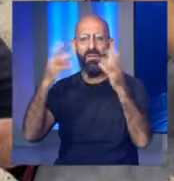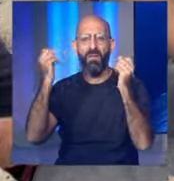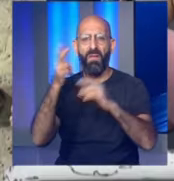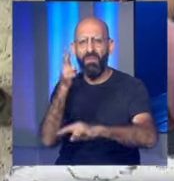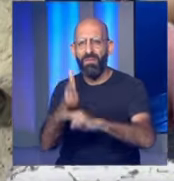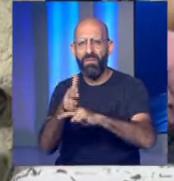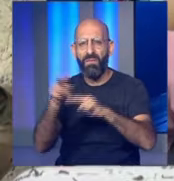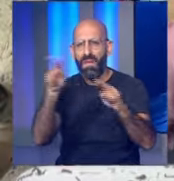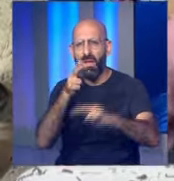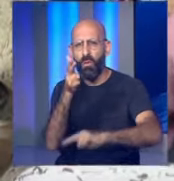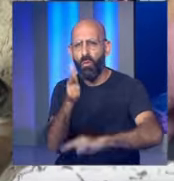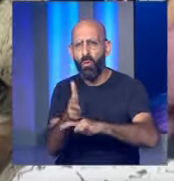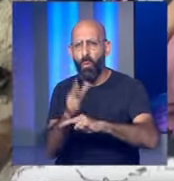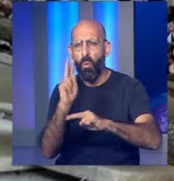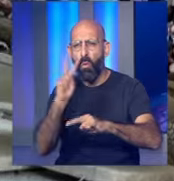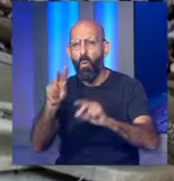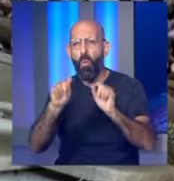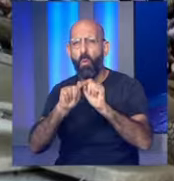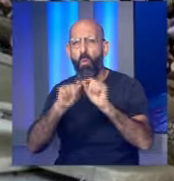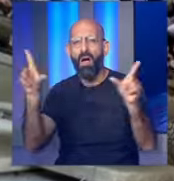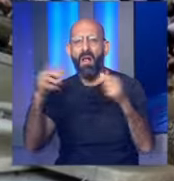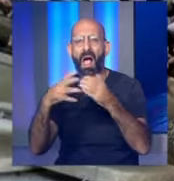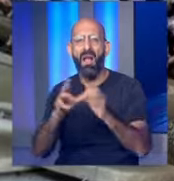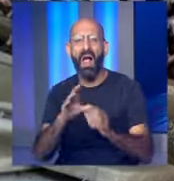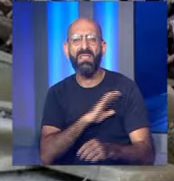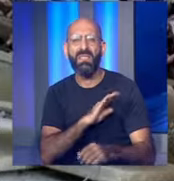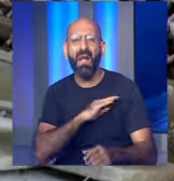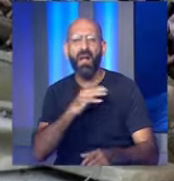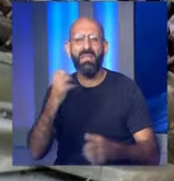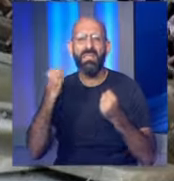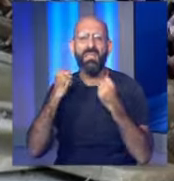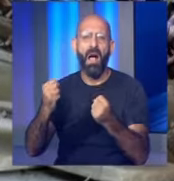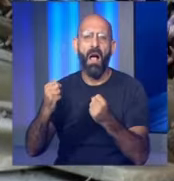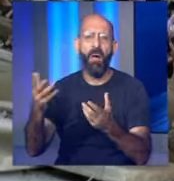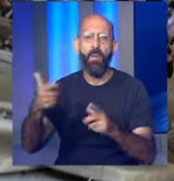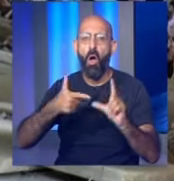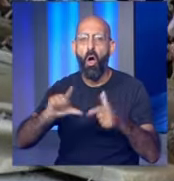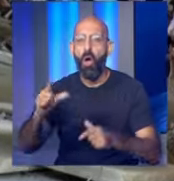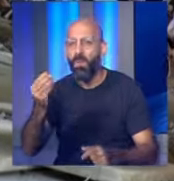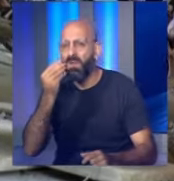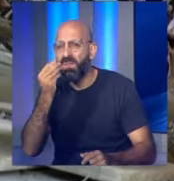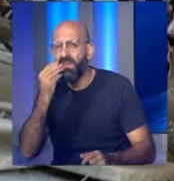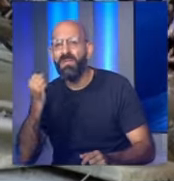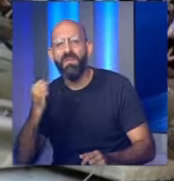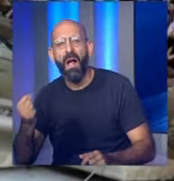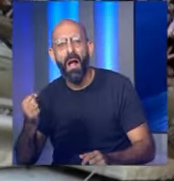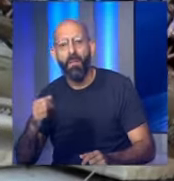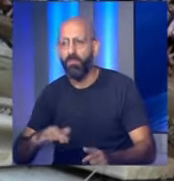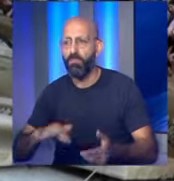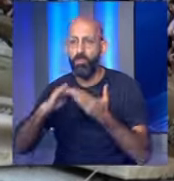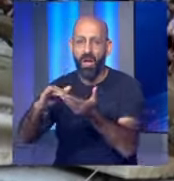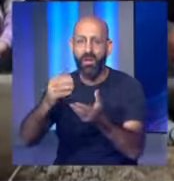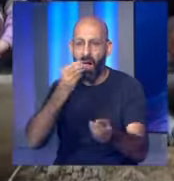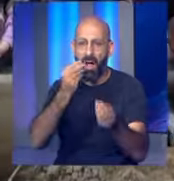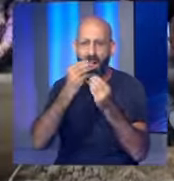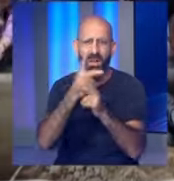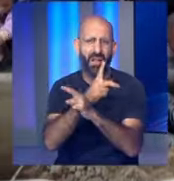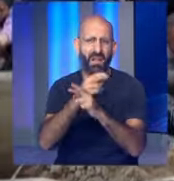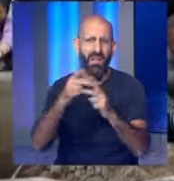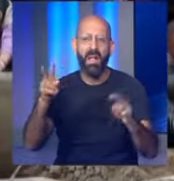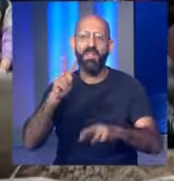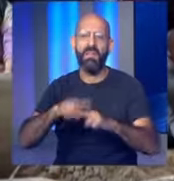ونقدم الإسعافات الأولية فقط. إلى ذلك وثق مقطع للفيديو معاناة أهالي غزة في محاولة للحصول على